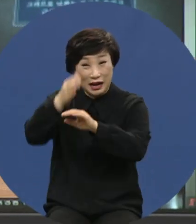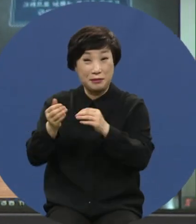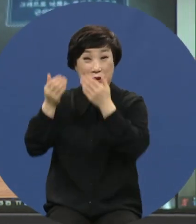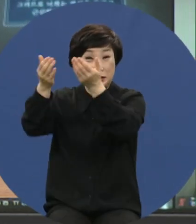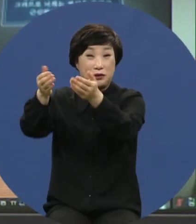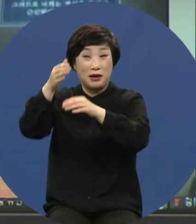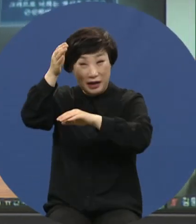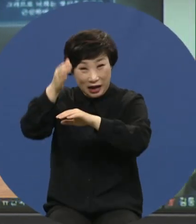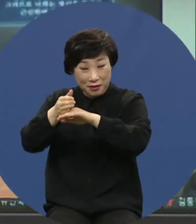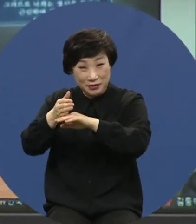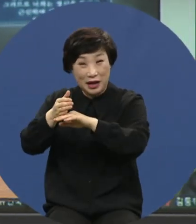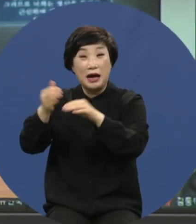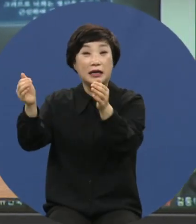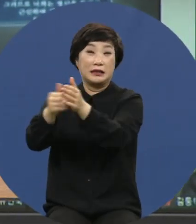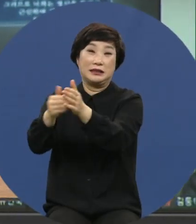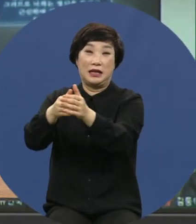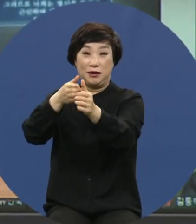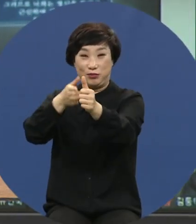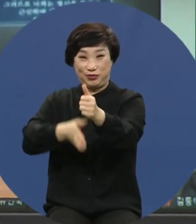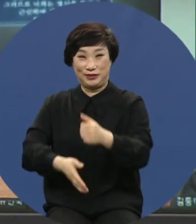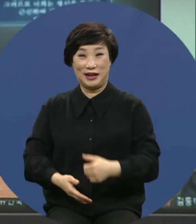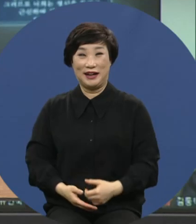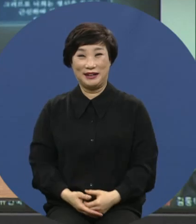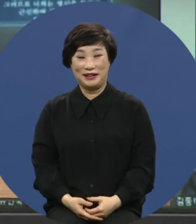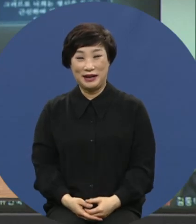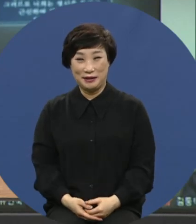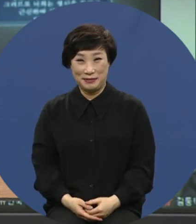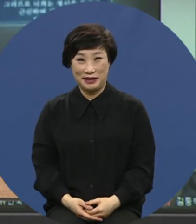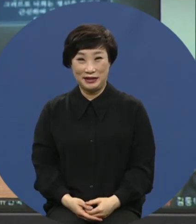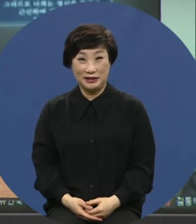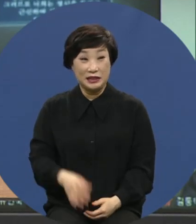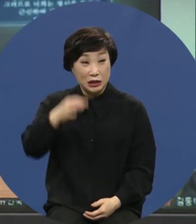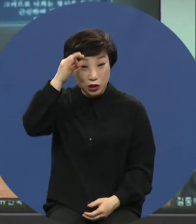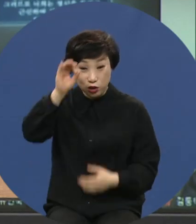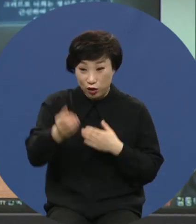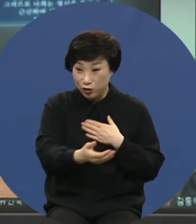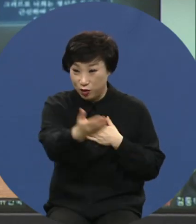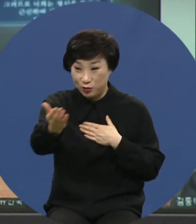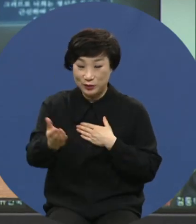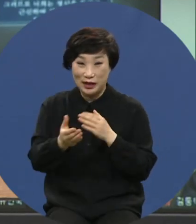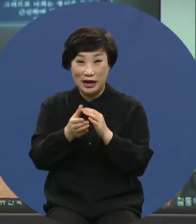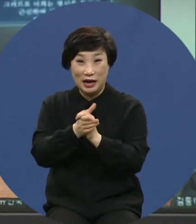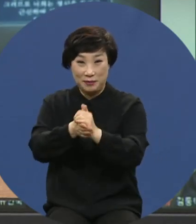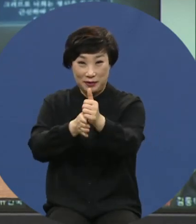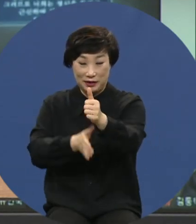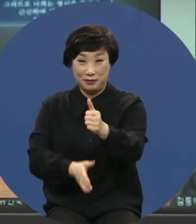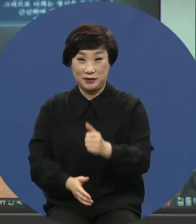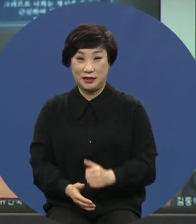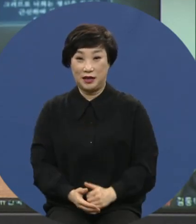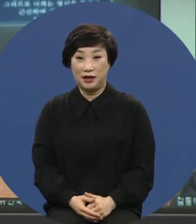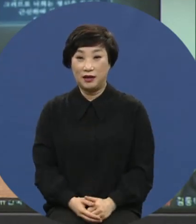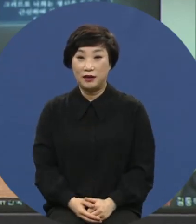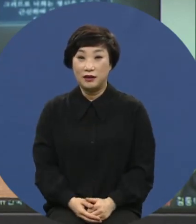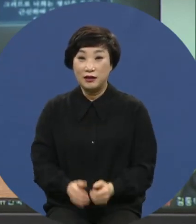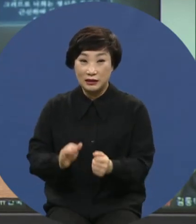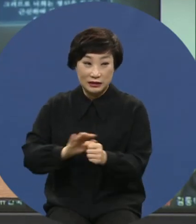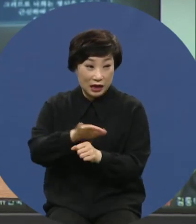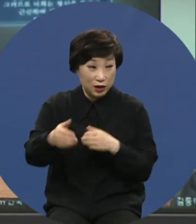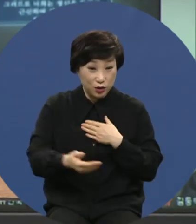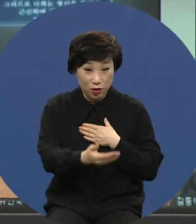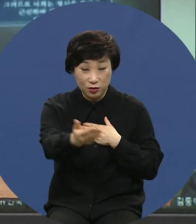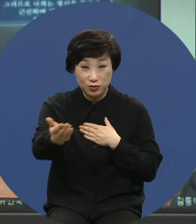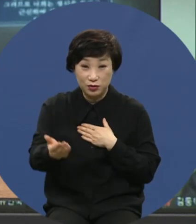것은 감사로 끝내라 그 말입니다. 인정하시면 아멘 합시다. 사랑하는